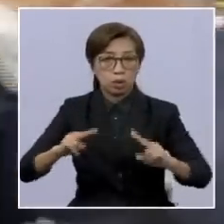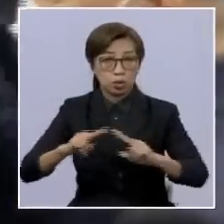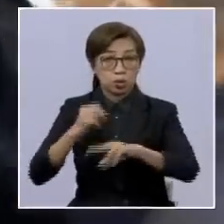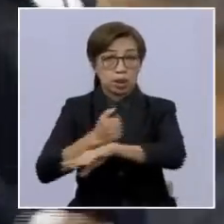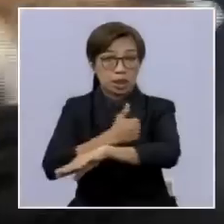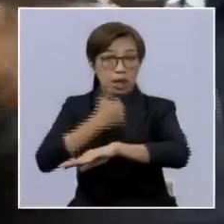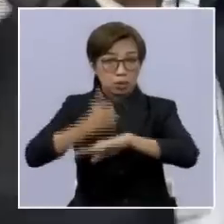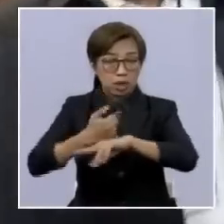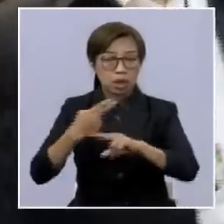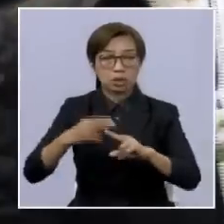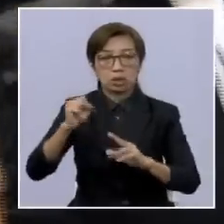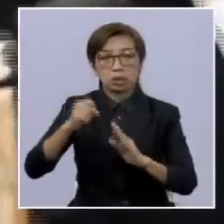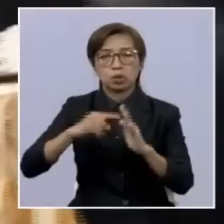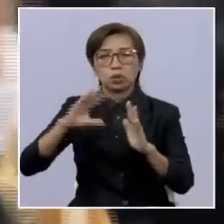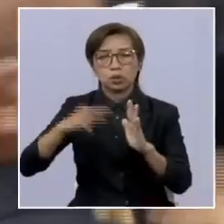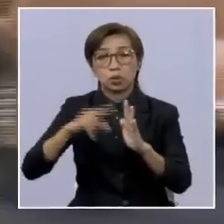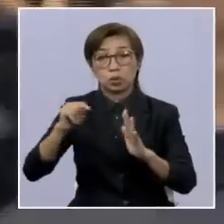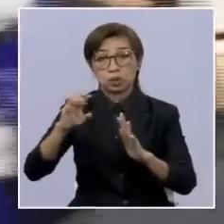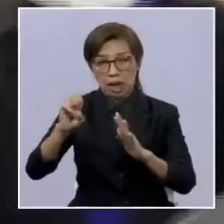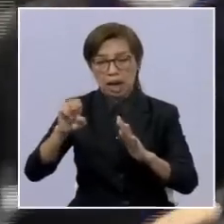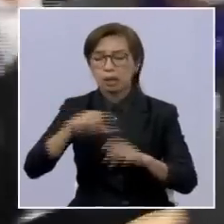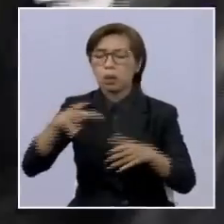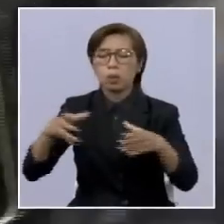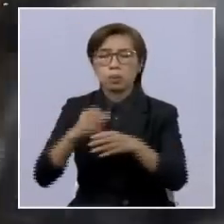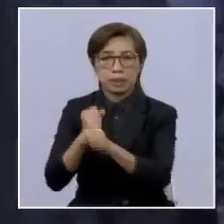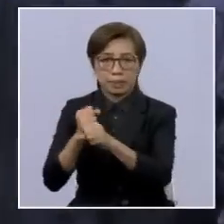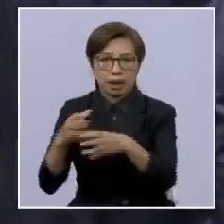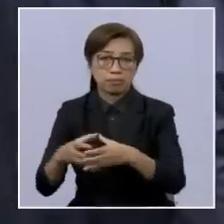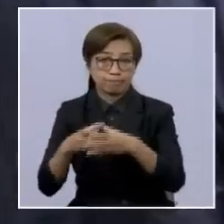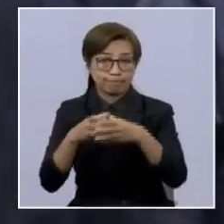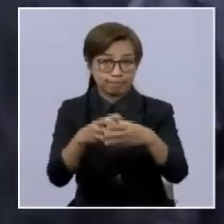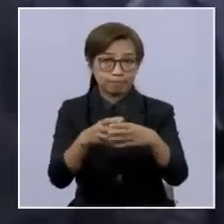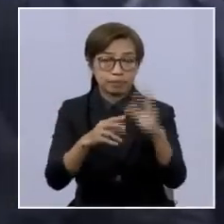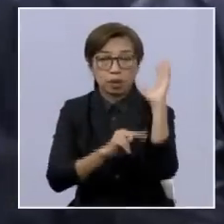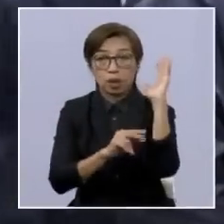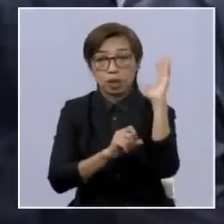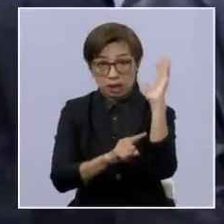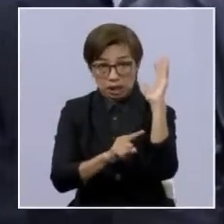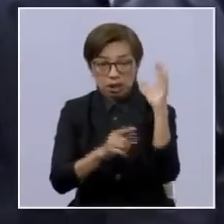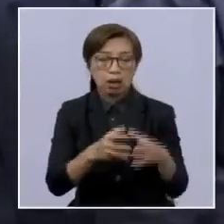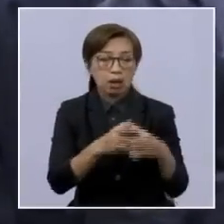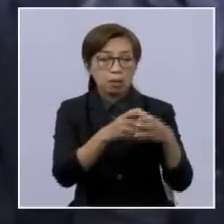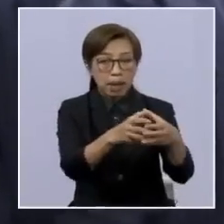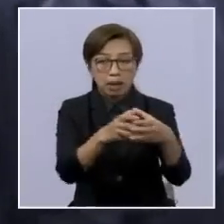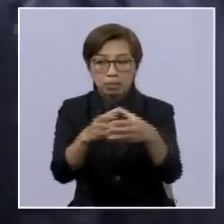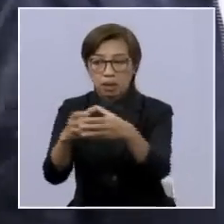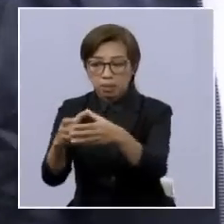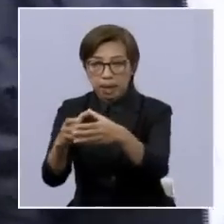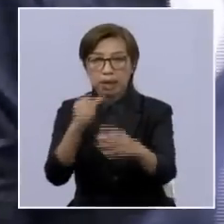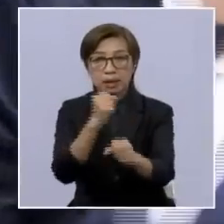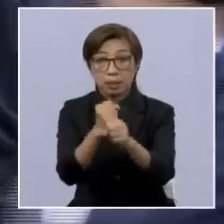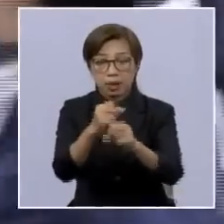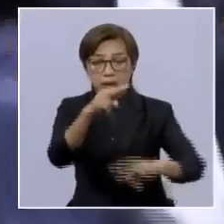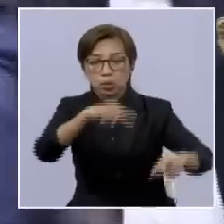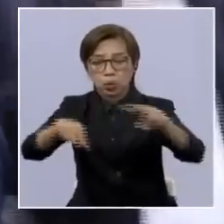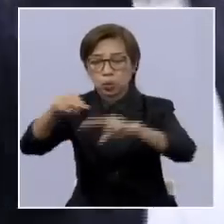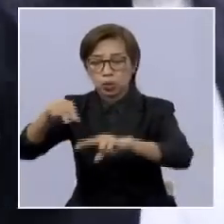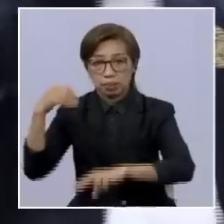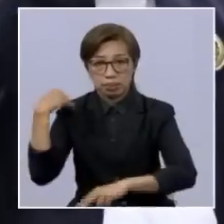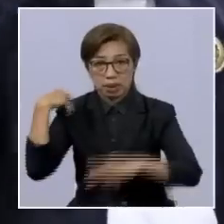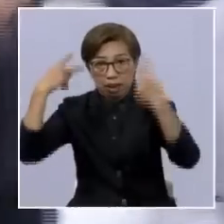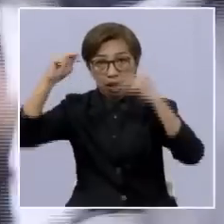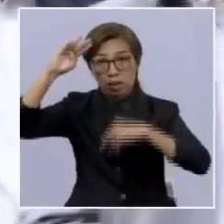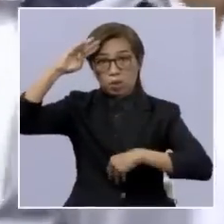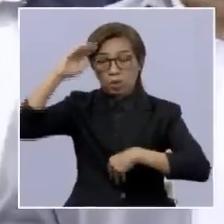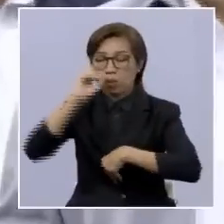นตรีแรงงานและคณะลงพื้นที่ตรวจราชการหลายจุดที่จังหวัดนครศรีธรรมราชนะคะโดยนายกได้พูดช่วงหนึ่งค่ะบอกว่